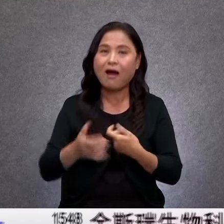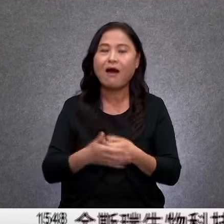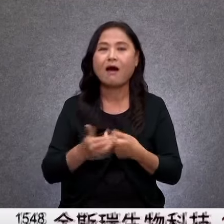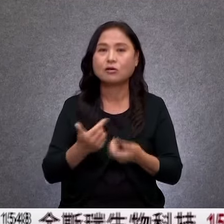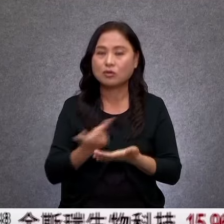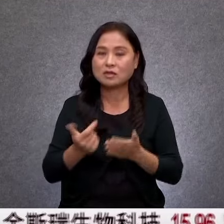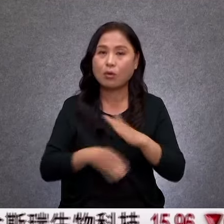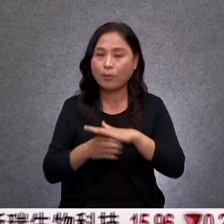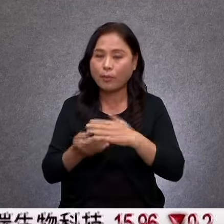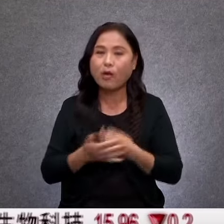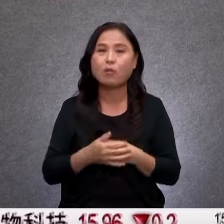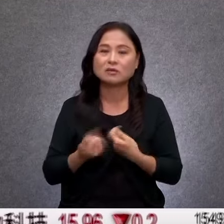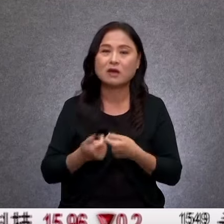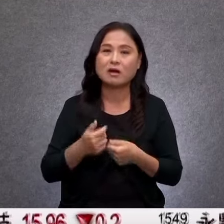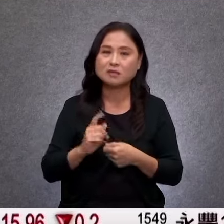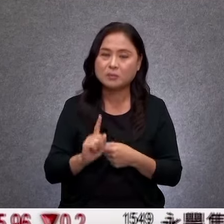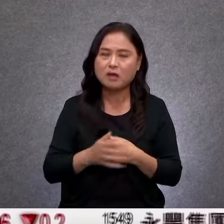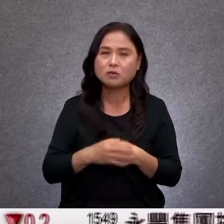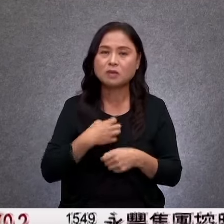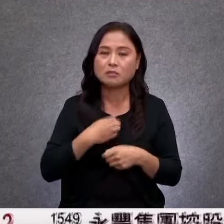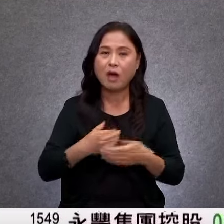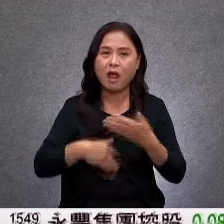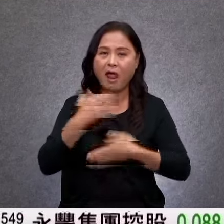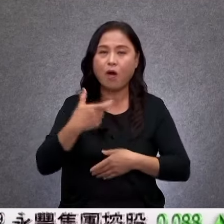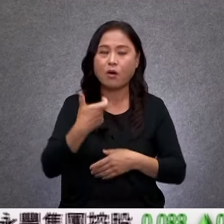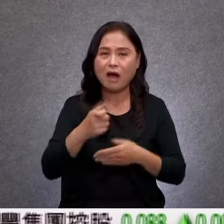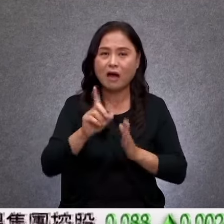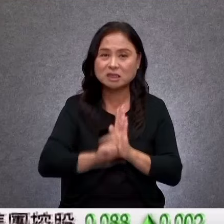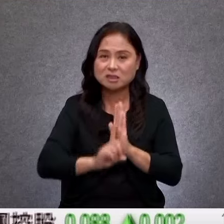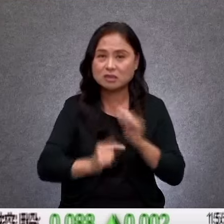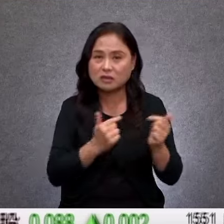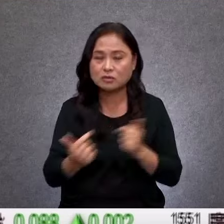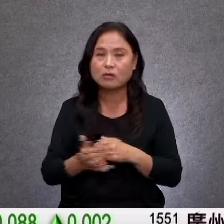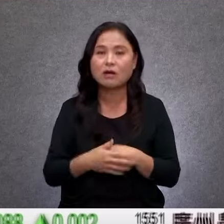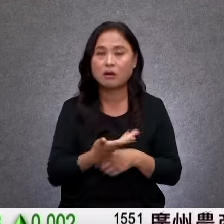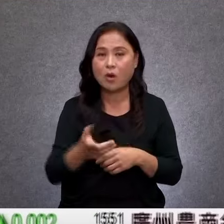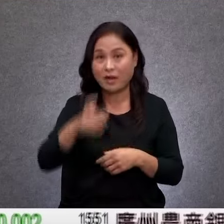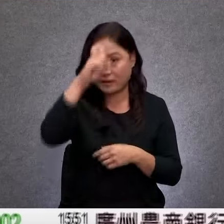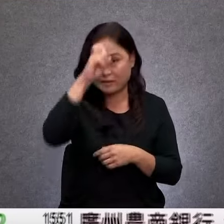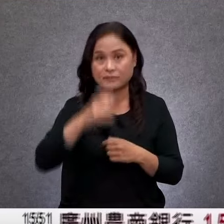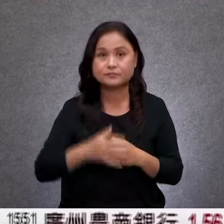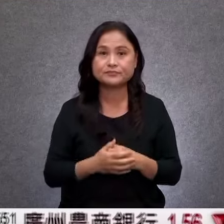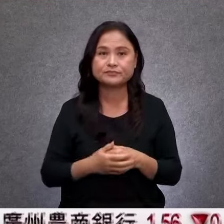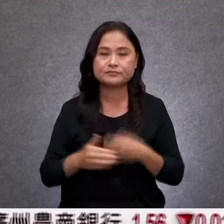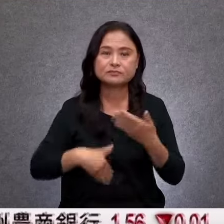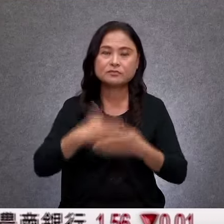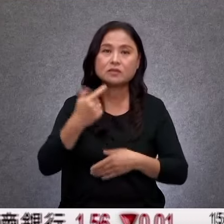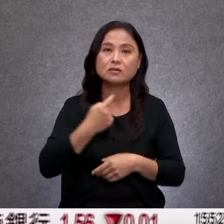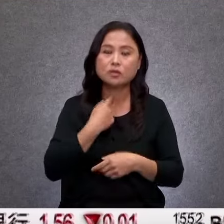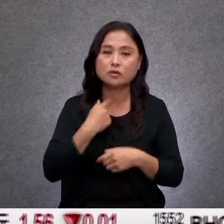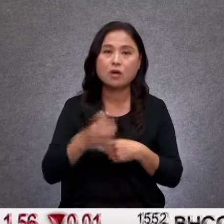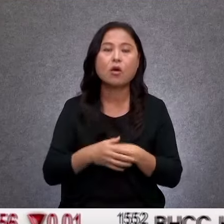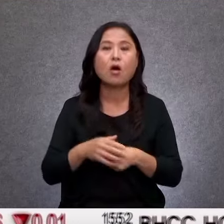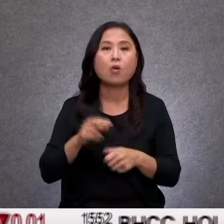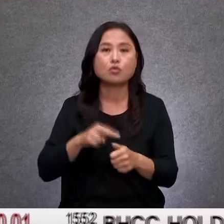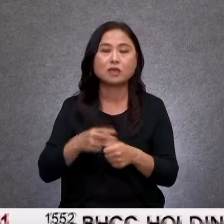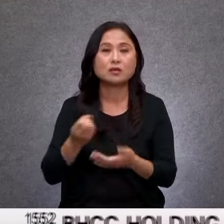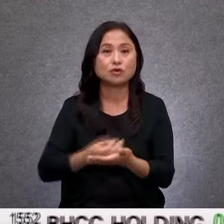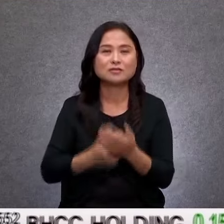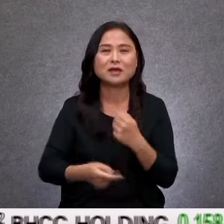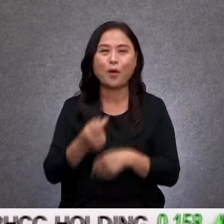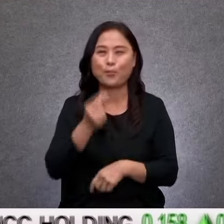啦，其實擔唔擔心就係話個樓價會進一步向下咧？ 各位可能都記得咧，我